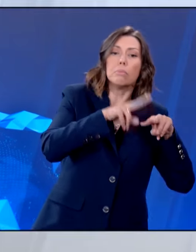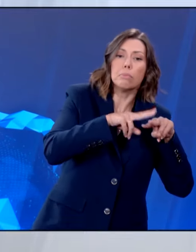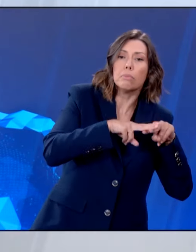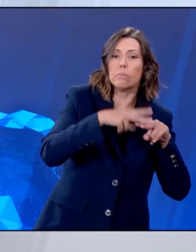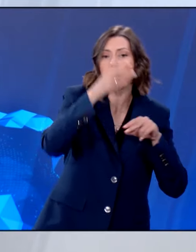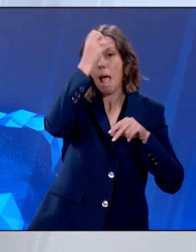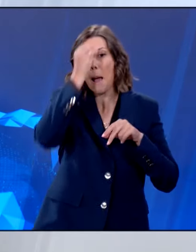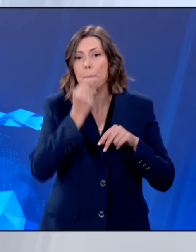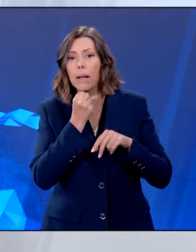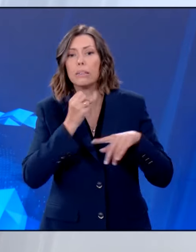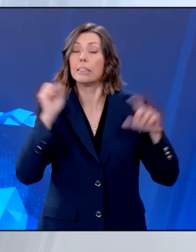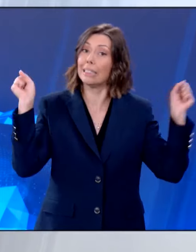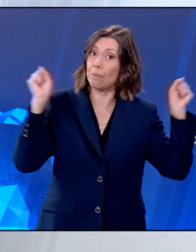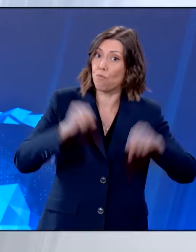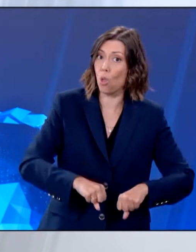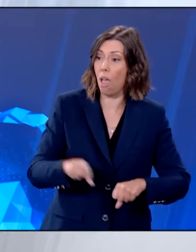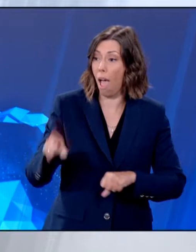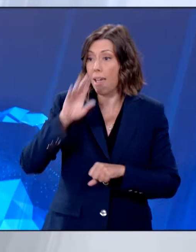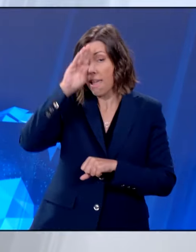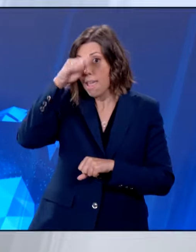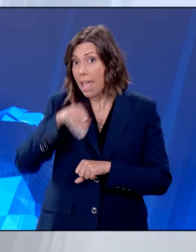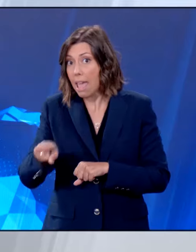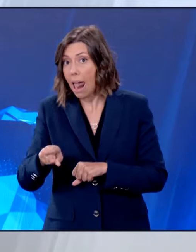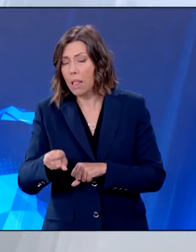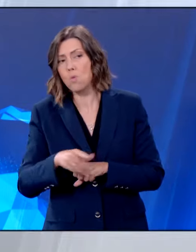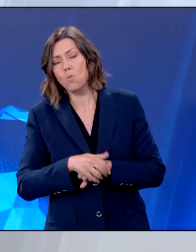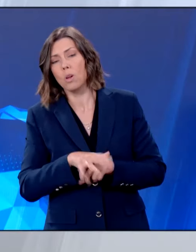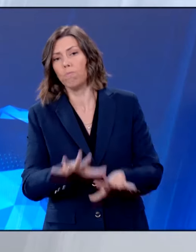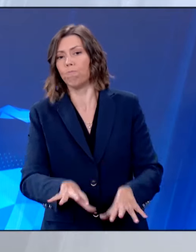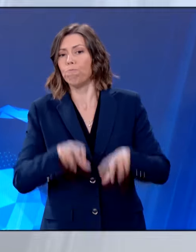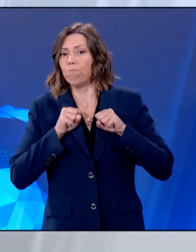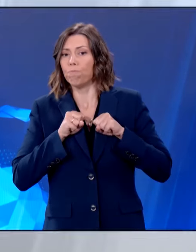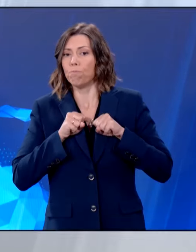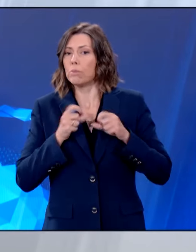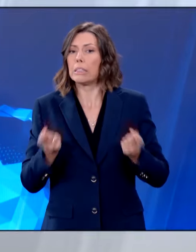stop doing an action if a ceasefire deal was possible?